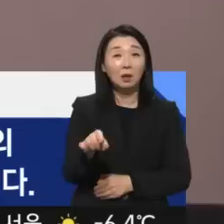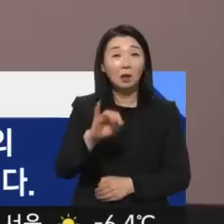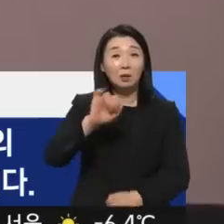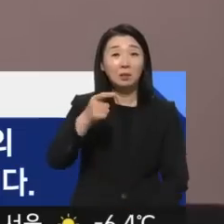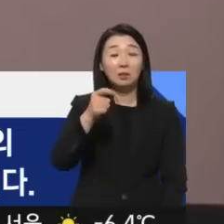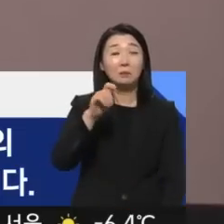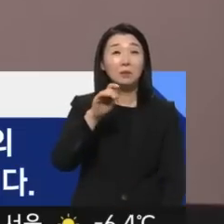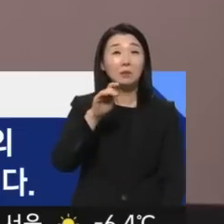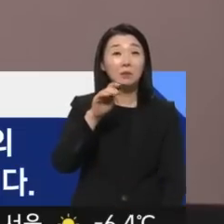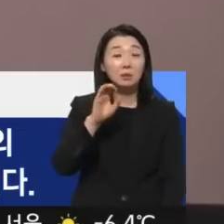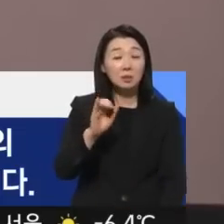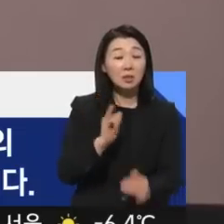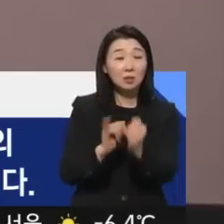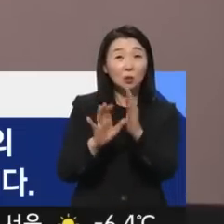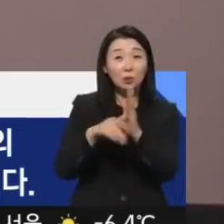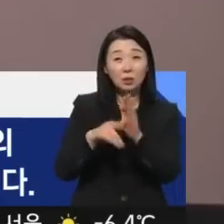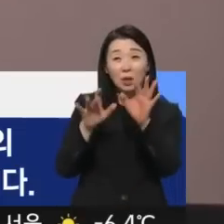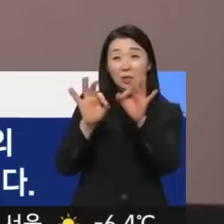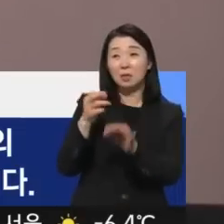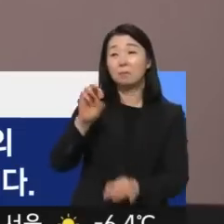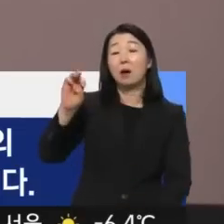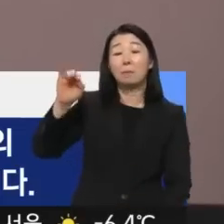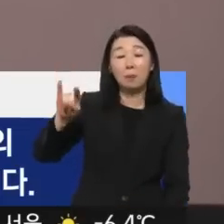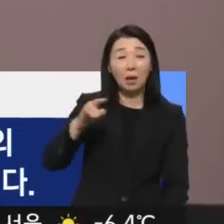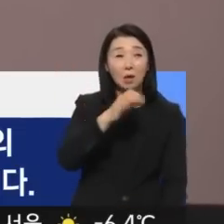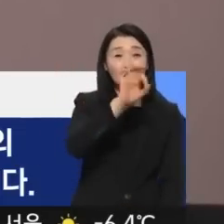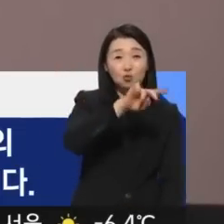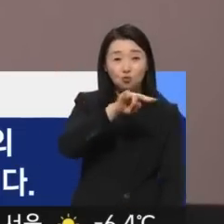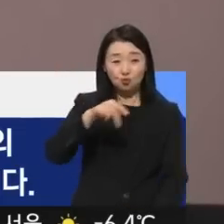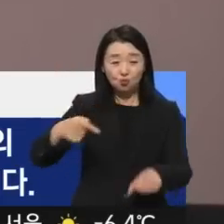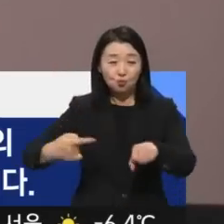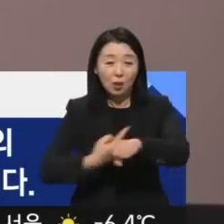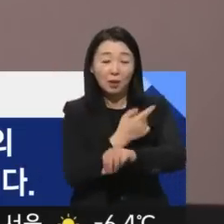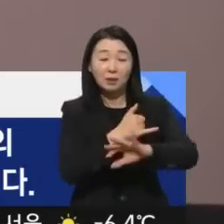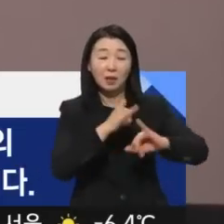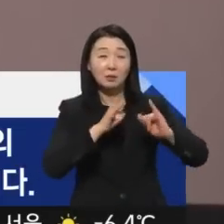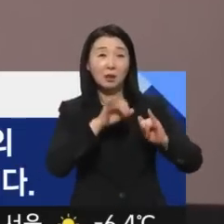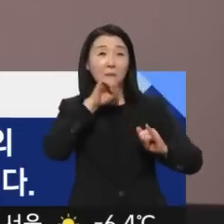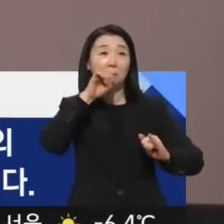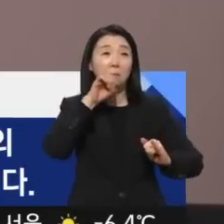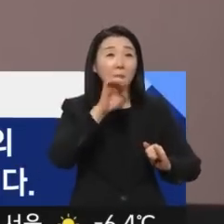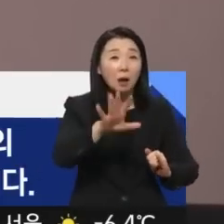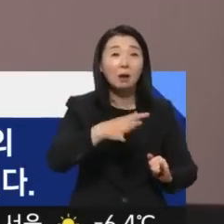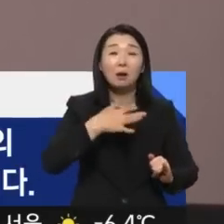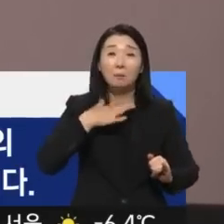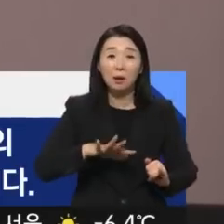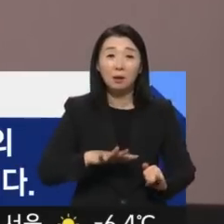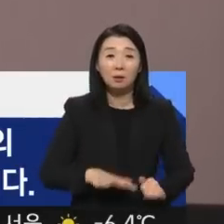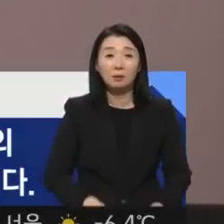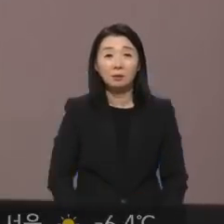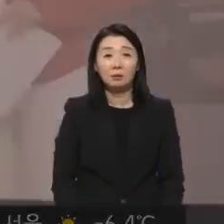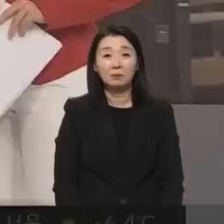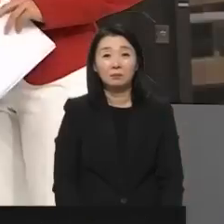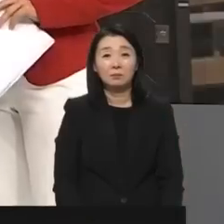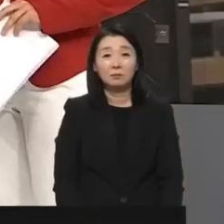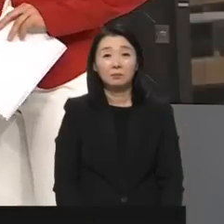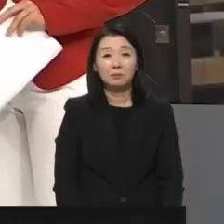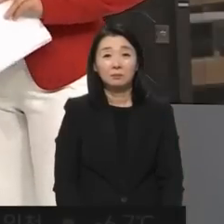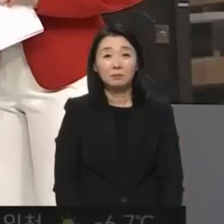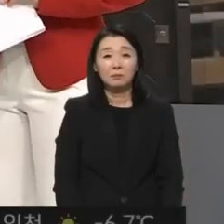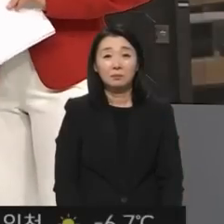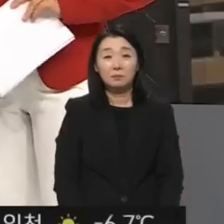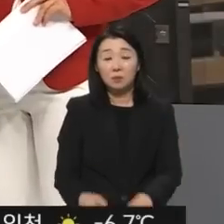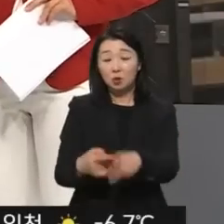JTBC와 인터뷰에서 김만배가 유동규 외에 다른 사람을 거론한 적이 없다고 했습니다. 네,